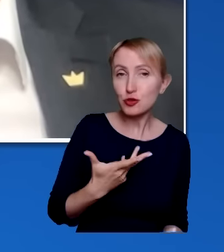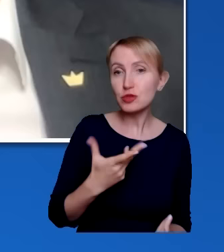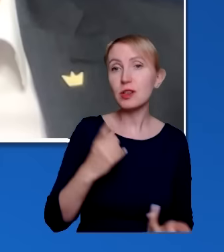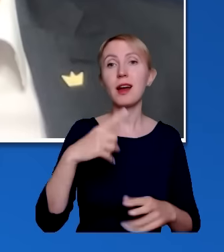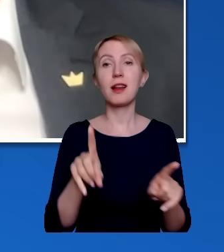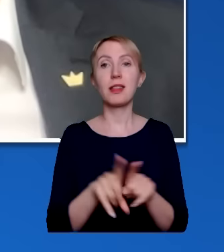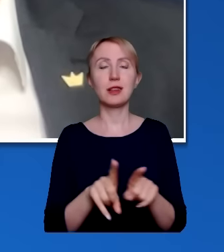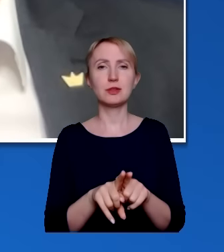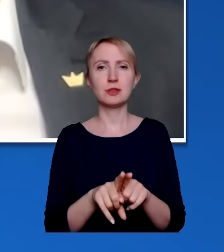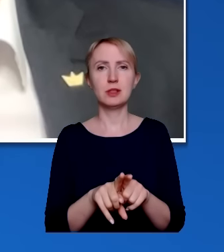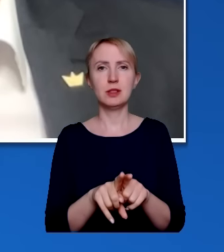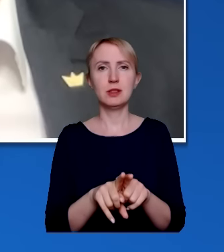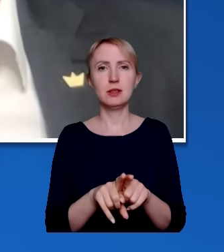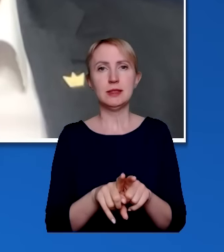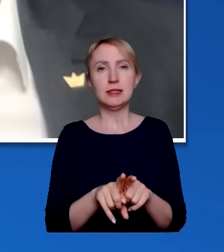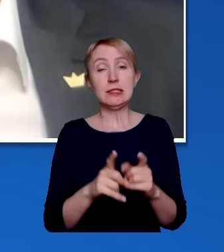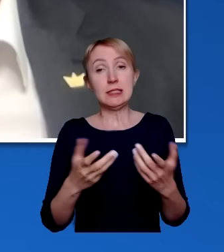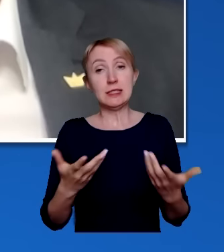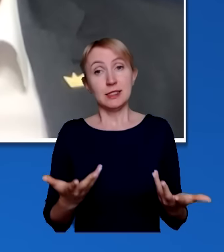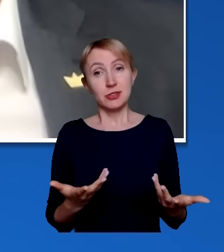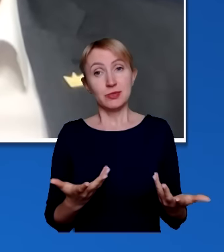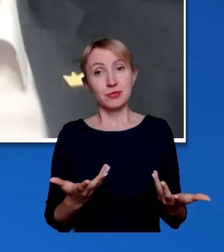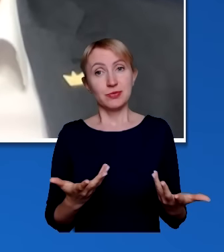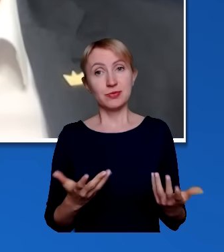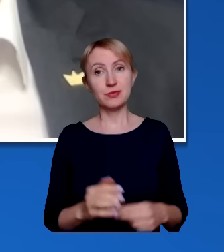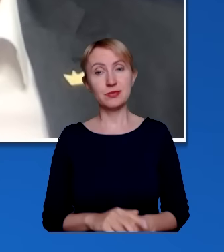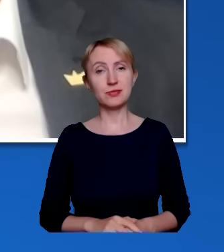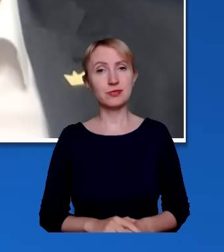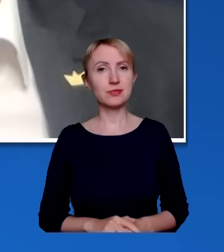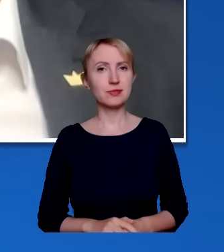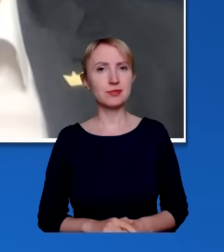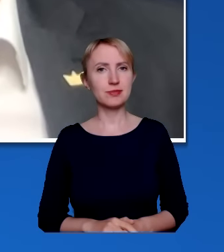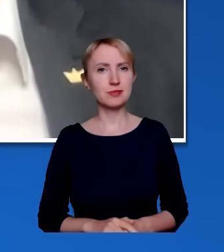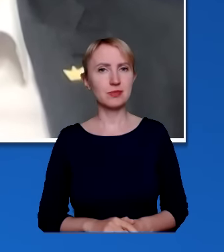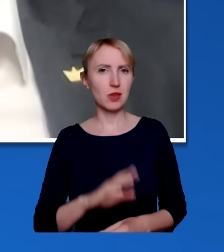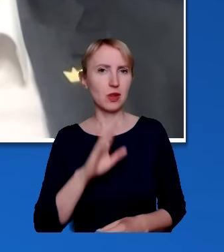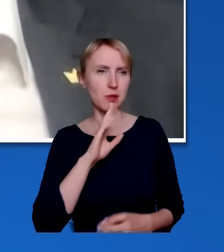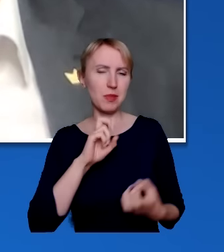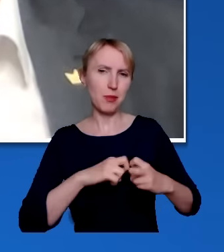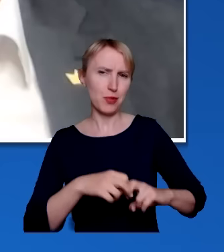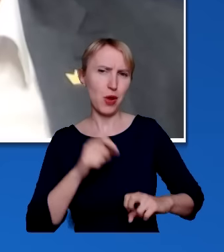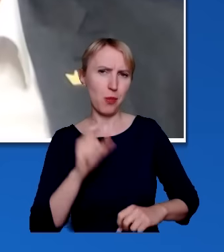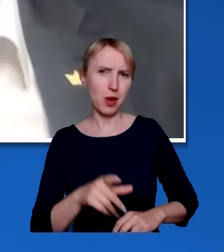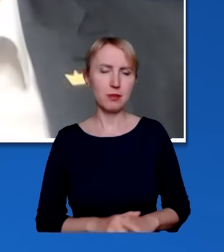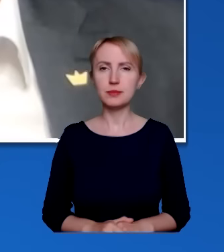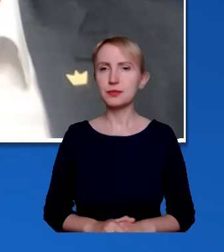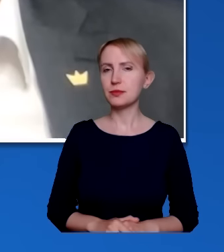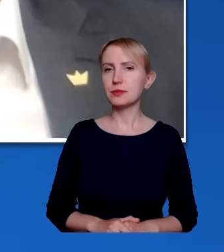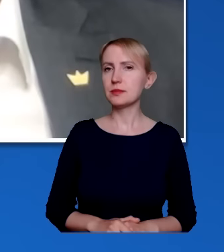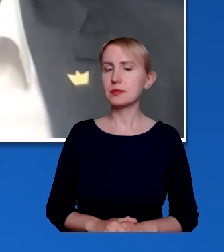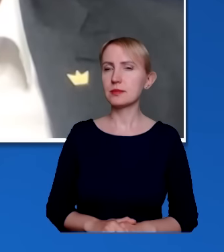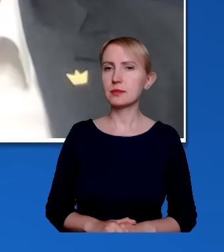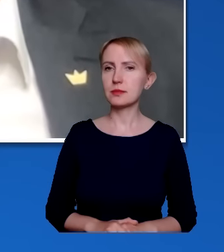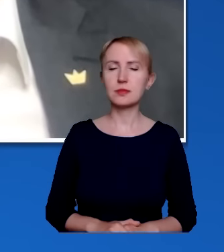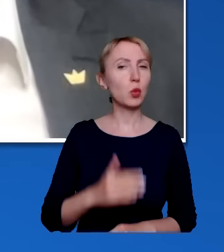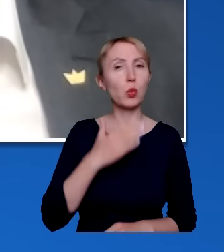strony to to jest też jakiś No mamy chyba jakiś problem no to Szanowni państwo nie ma śmieszności